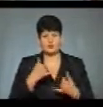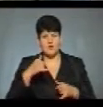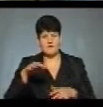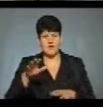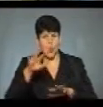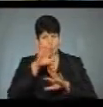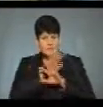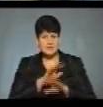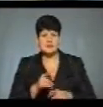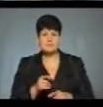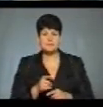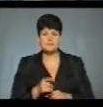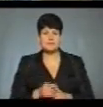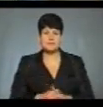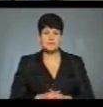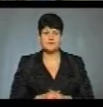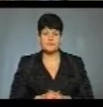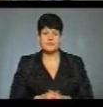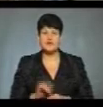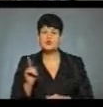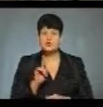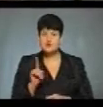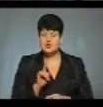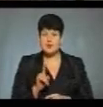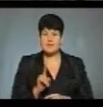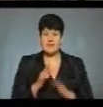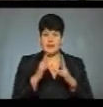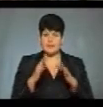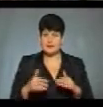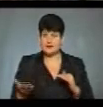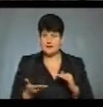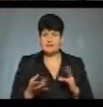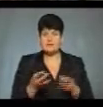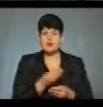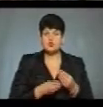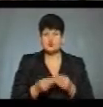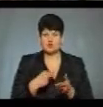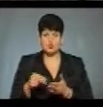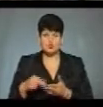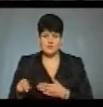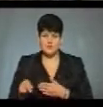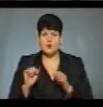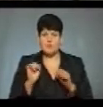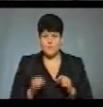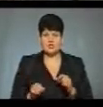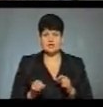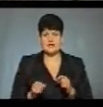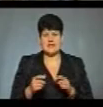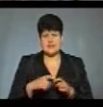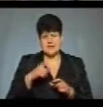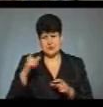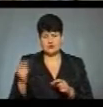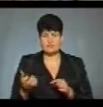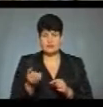центру Вікторія Кукурудза. Щоб ялинки нарубати, треба штучні купувати, можна гілочку зірвати